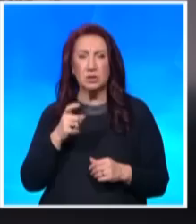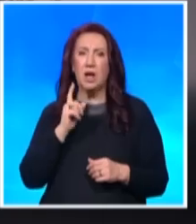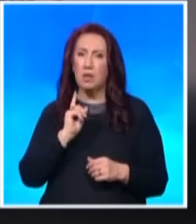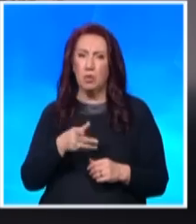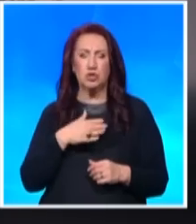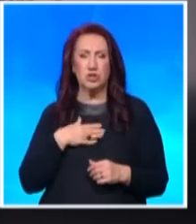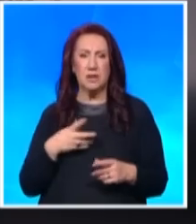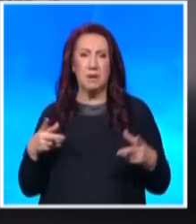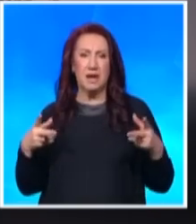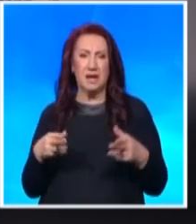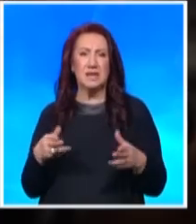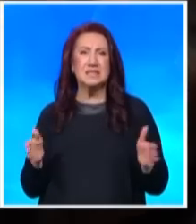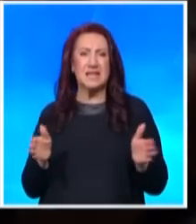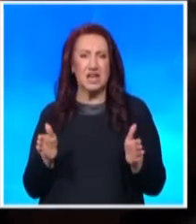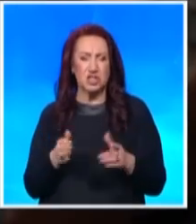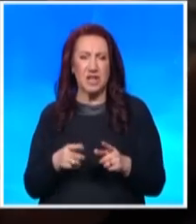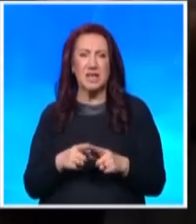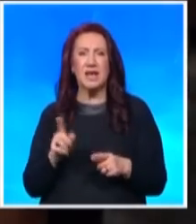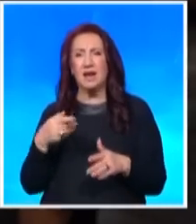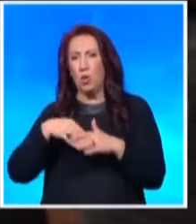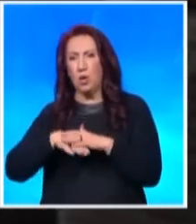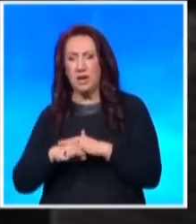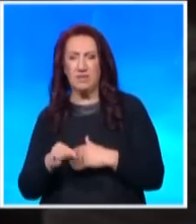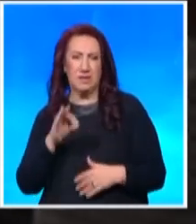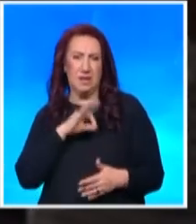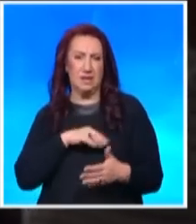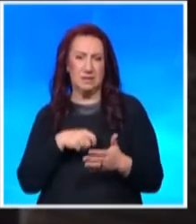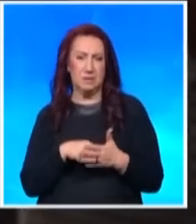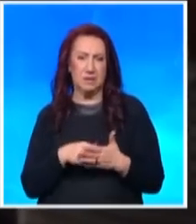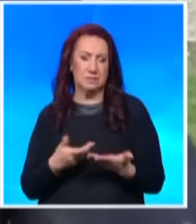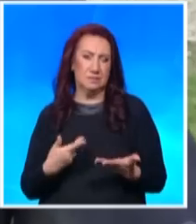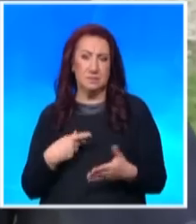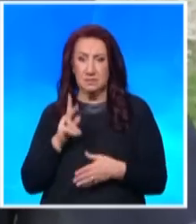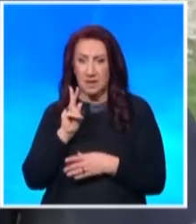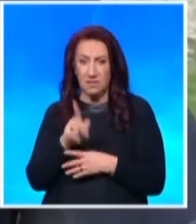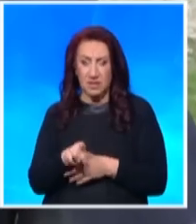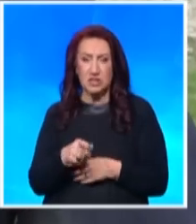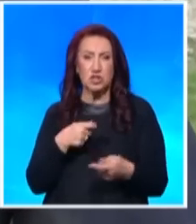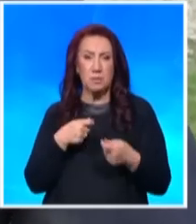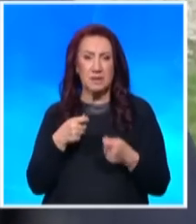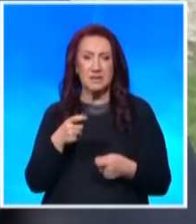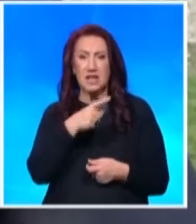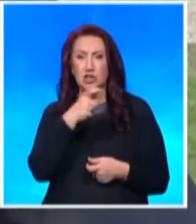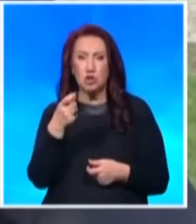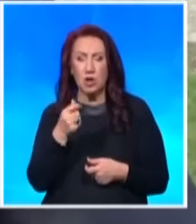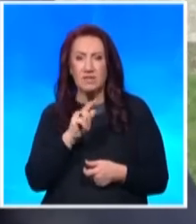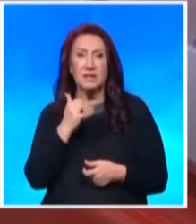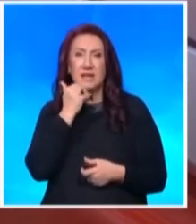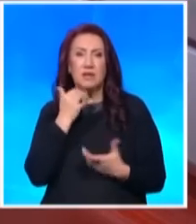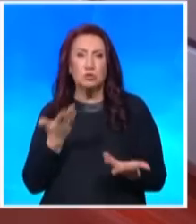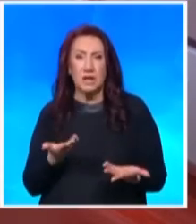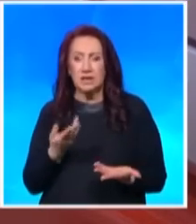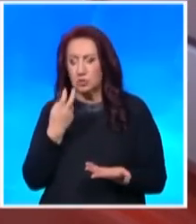или преминаване в сив сектор. Вече в магазина с 100 лева не можеш да си напълниш торбичката, излизаш и се чудиш пак какво си